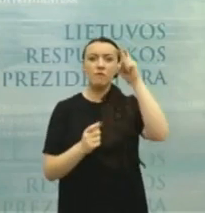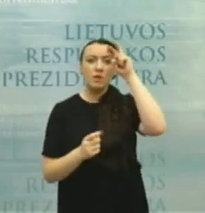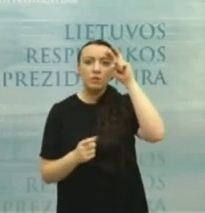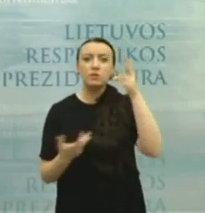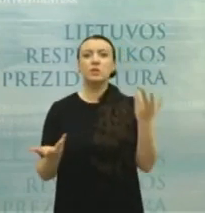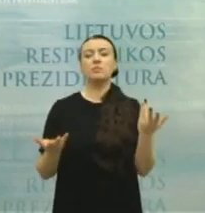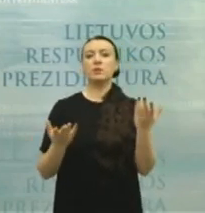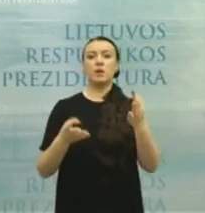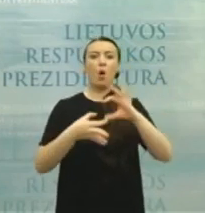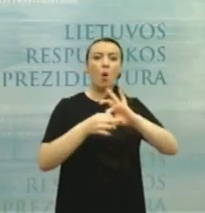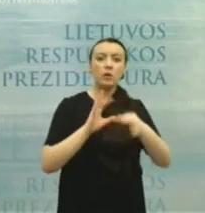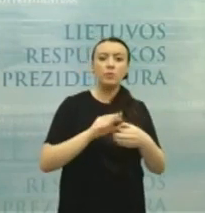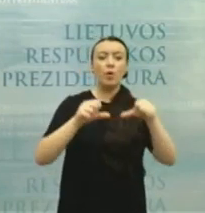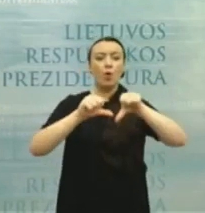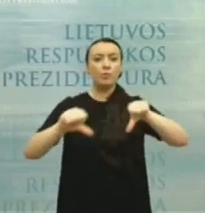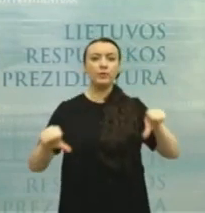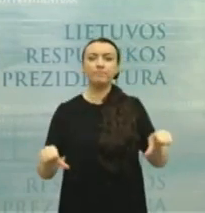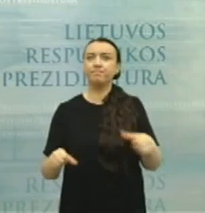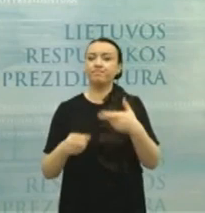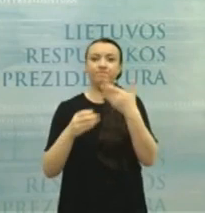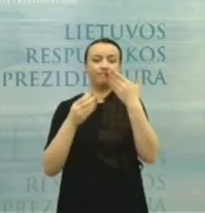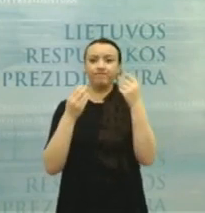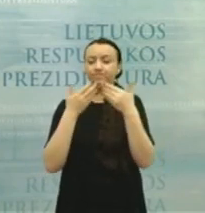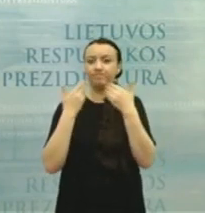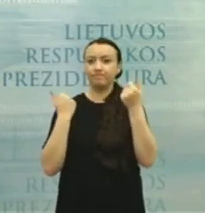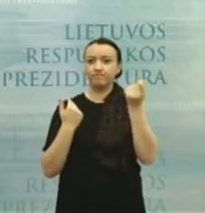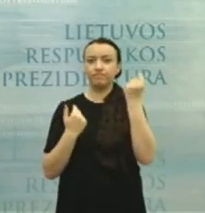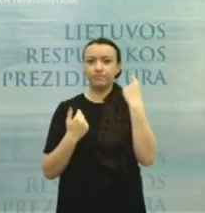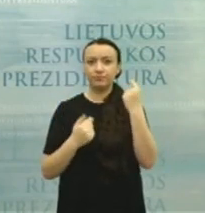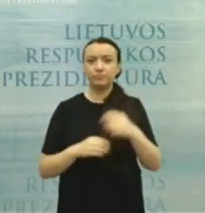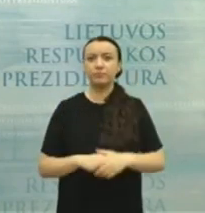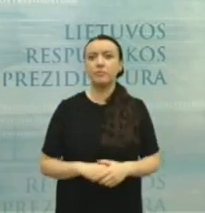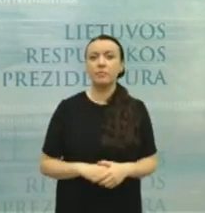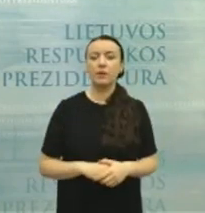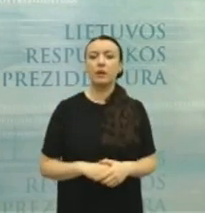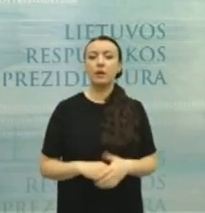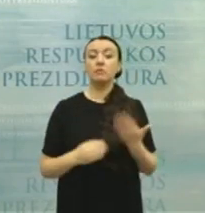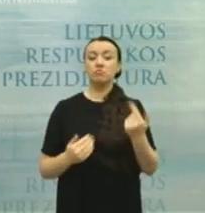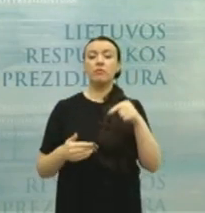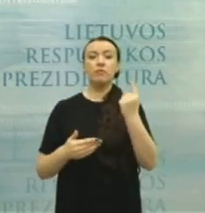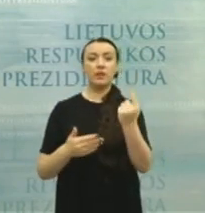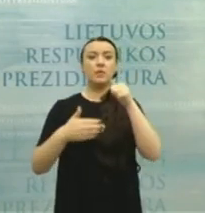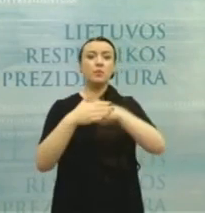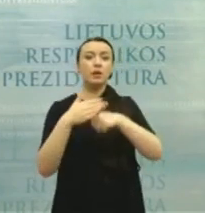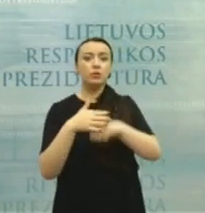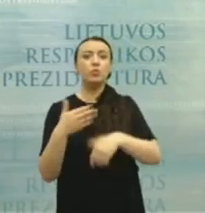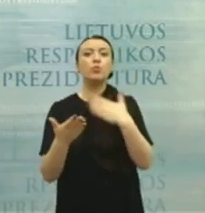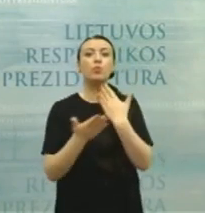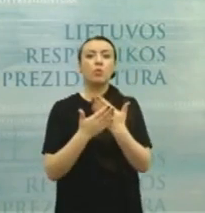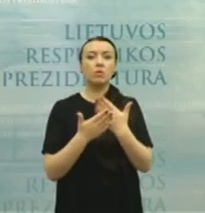vyriausybės arba olimpinio komiteto formate aš neatsimenu. Ir aš manau, kad tai yra ir viena iš priežasčių, kodėl pas